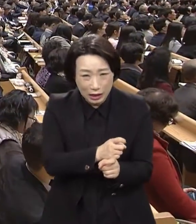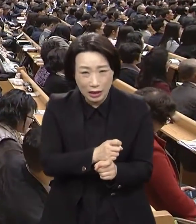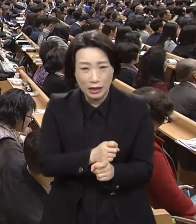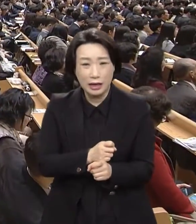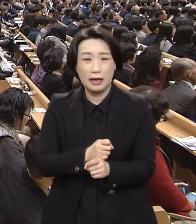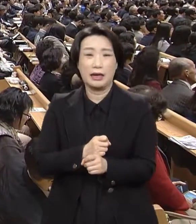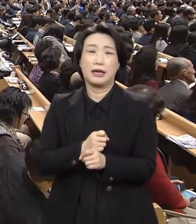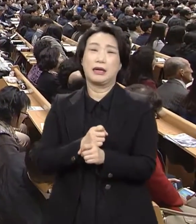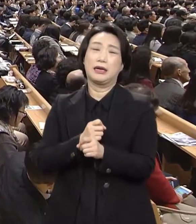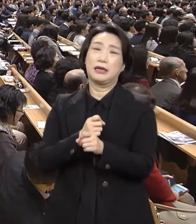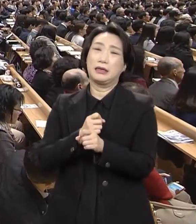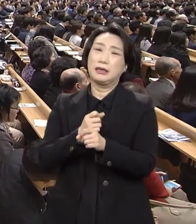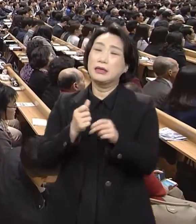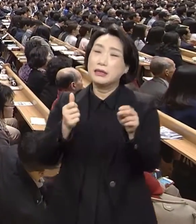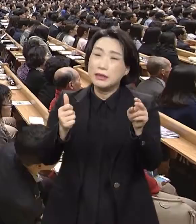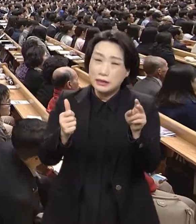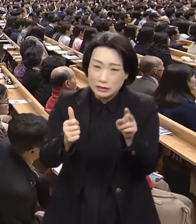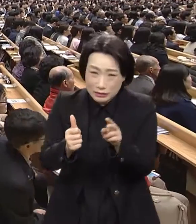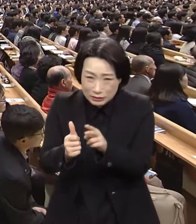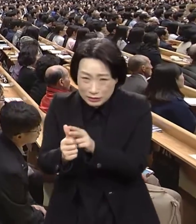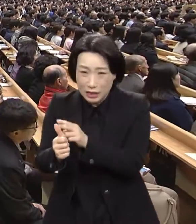원수들의